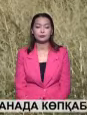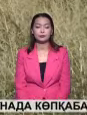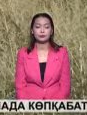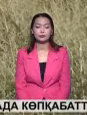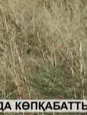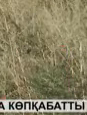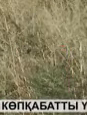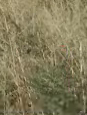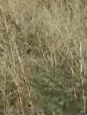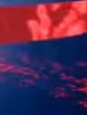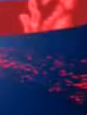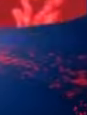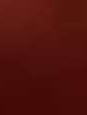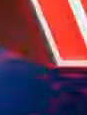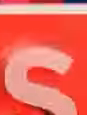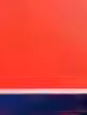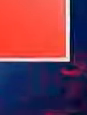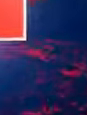Алматы облысы.